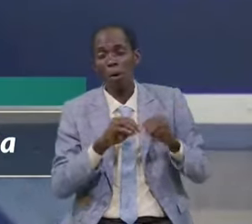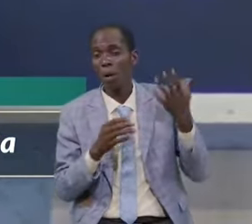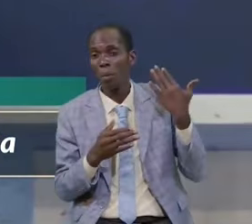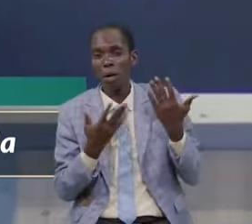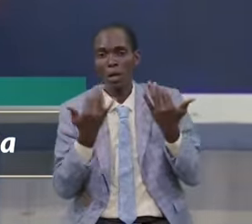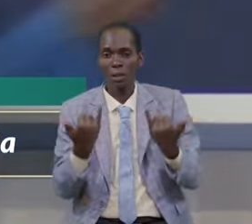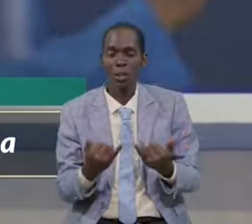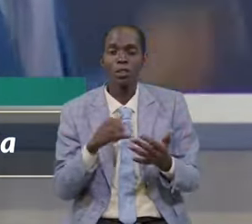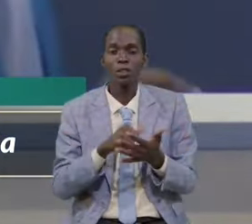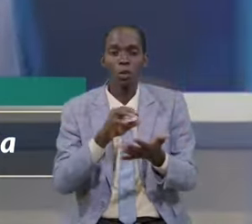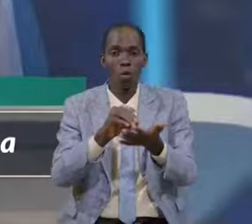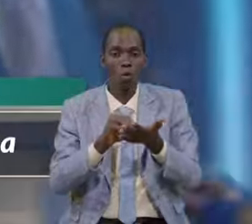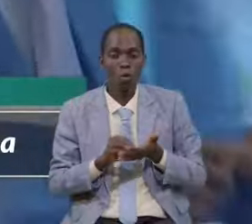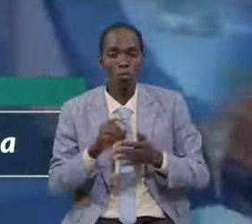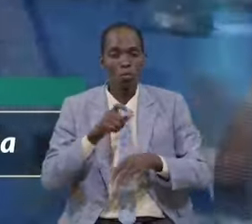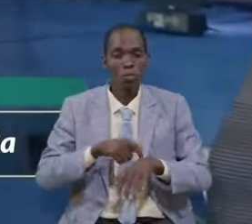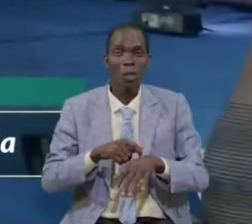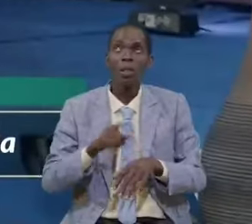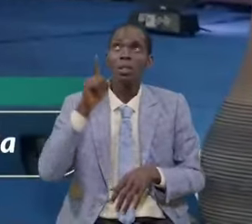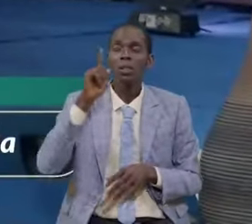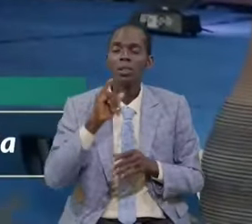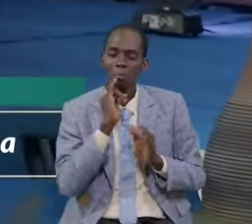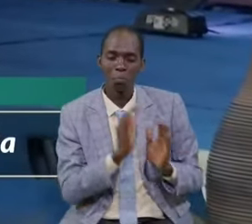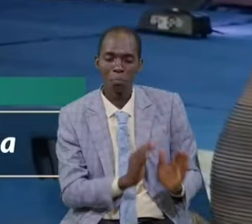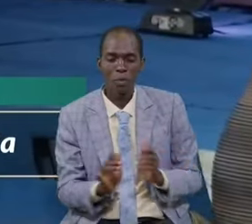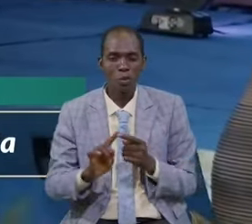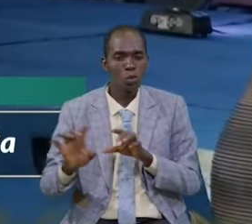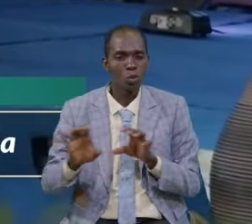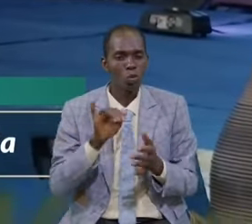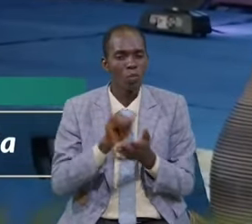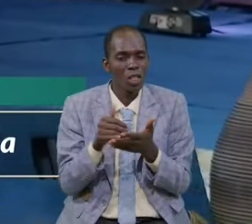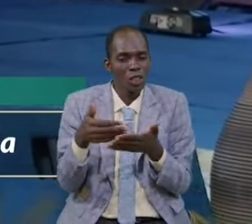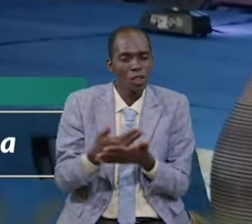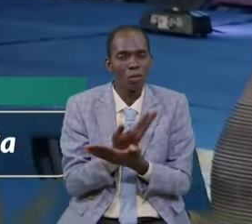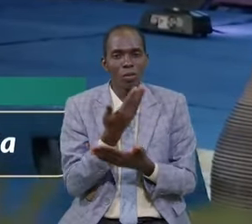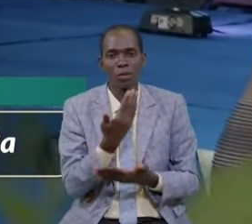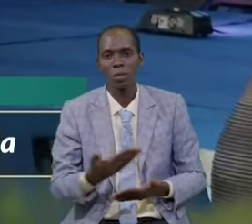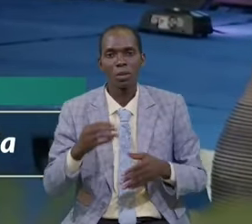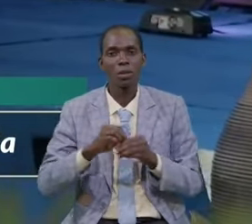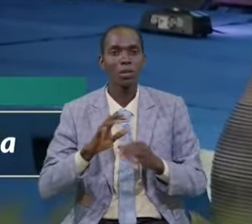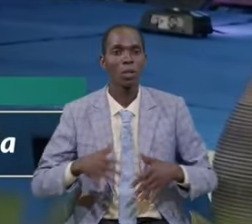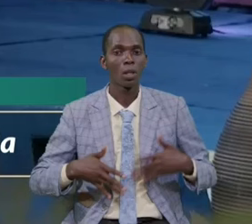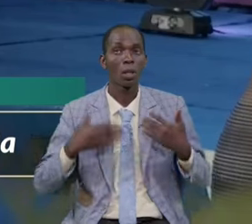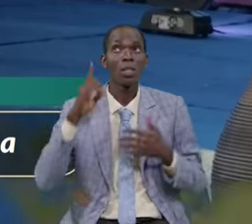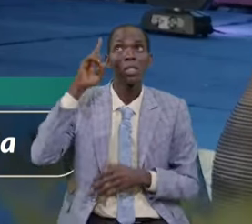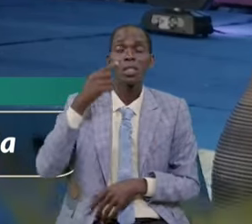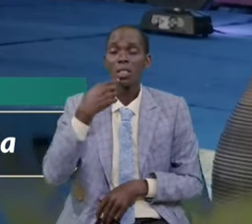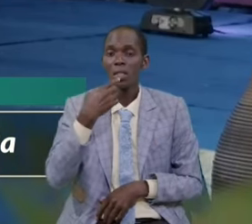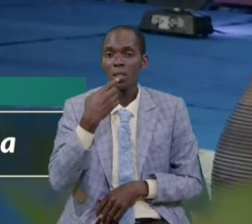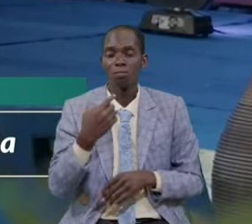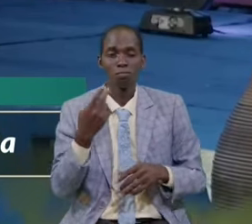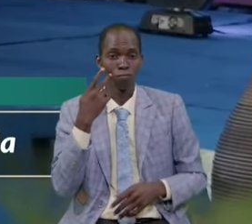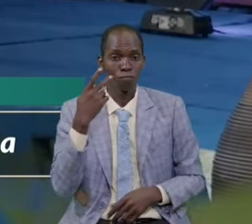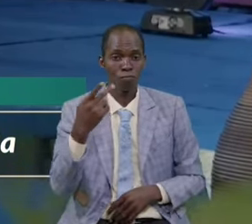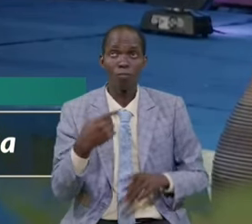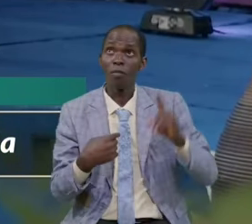Et il est sur le point de faire cette nouvelle chose dans ta vie. Il dit, voici, je vais faire une chose nouvelle